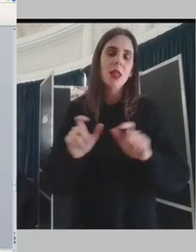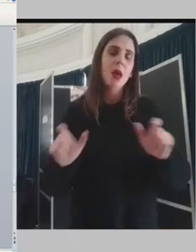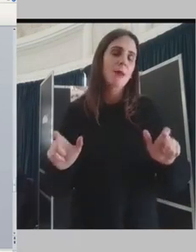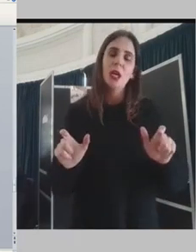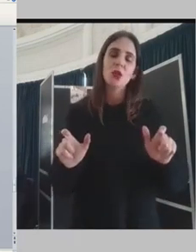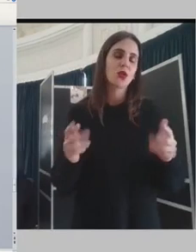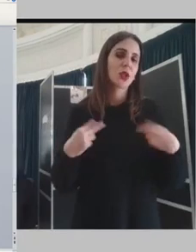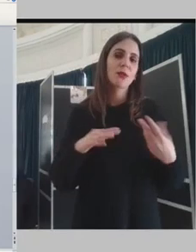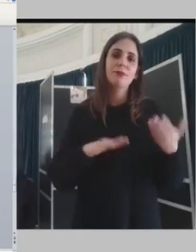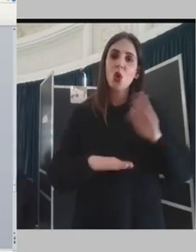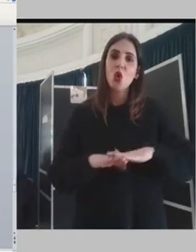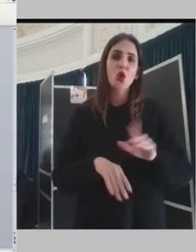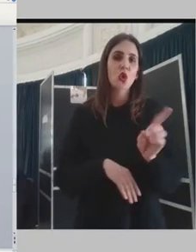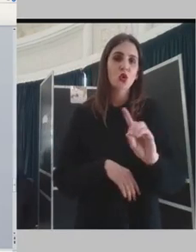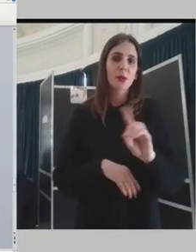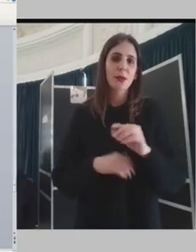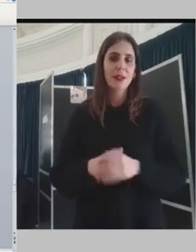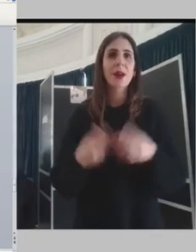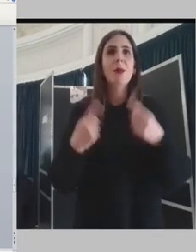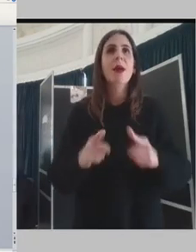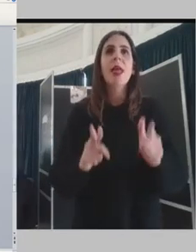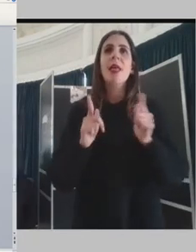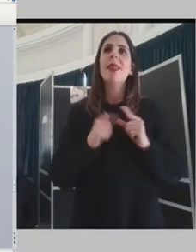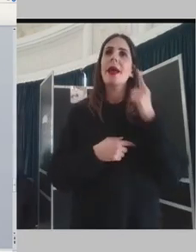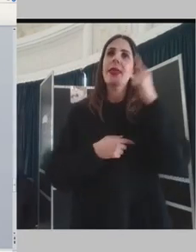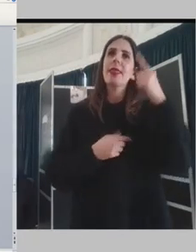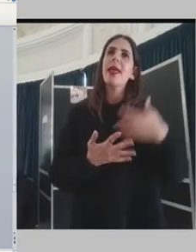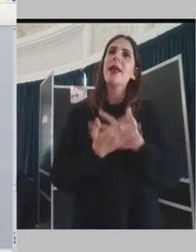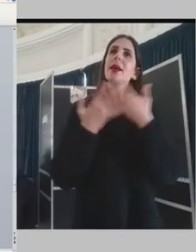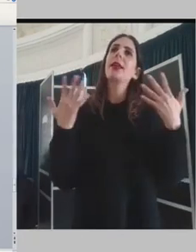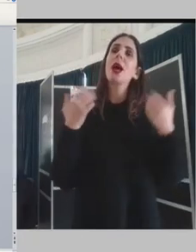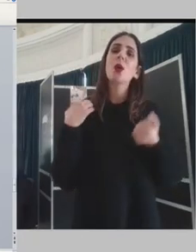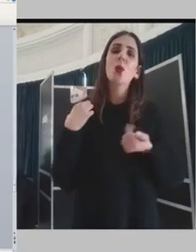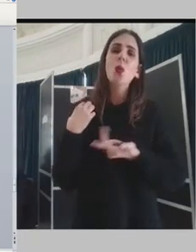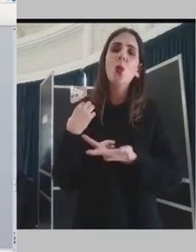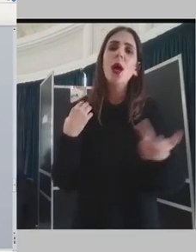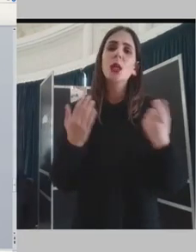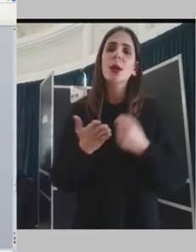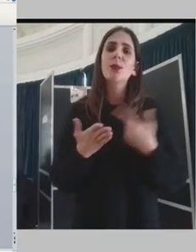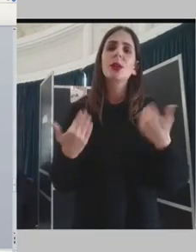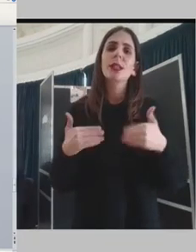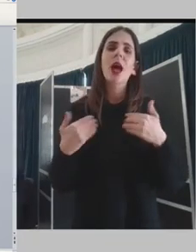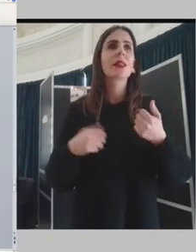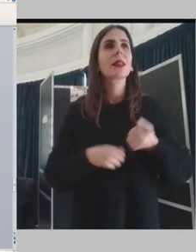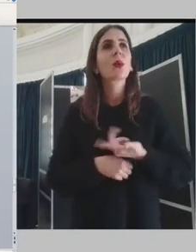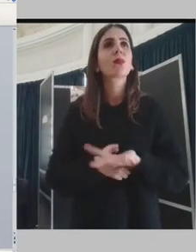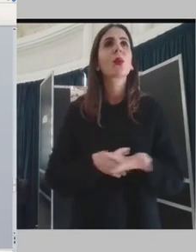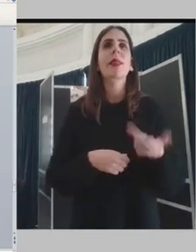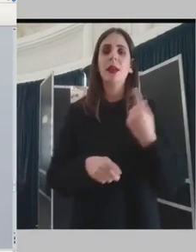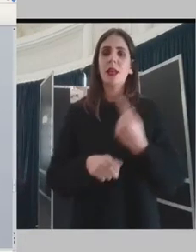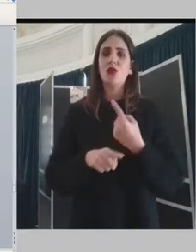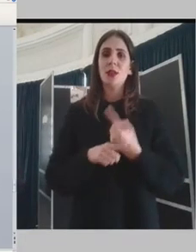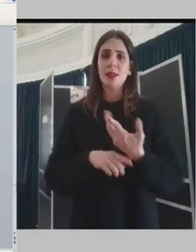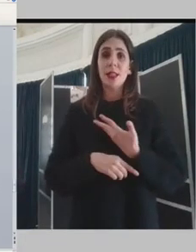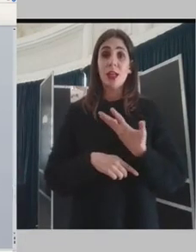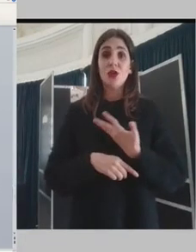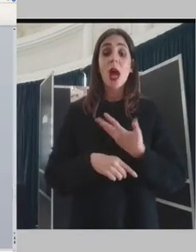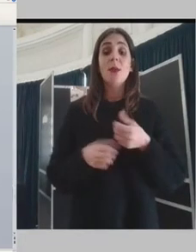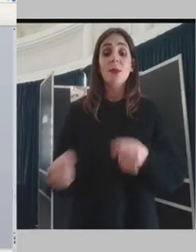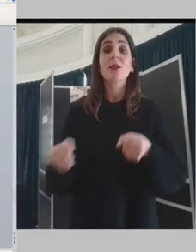l'entità, importanza e la necessità di mettere un defibrillatore veramente in ogni